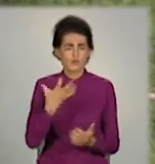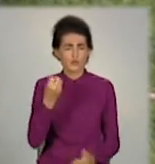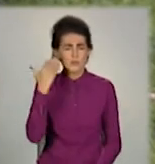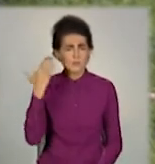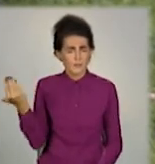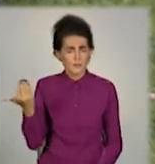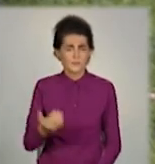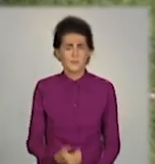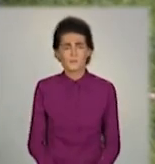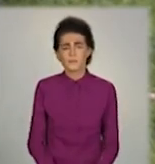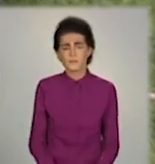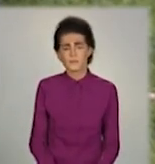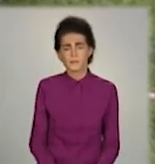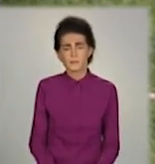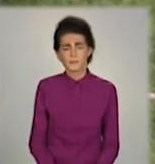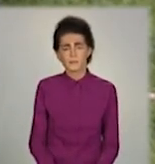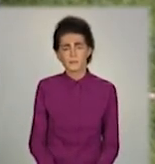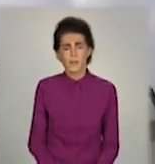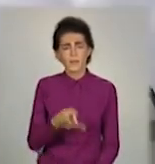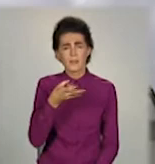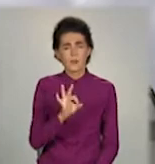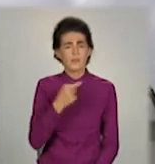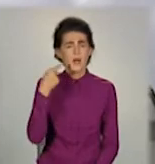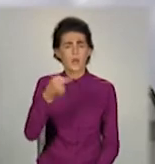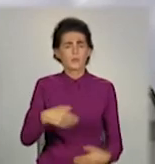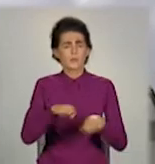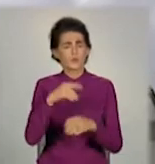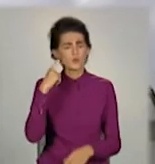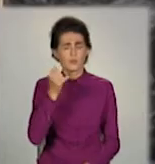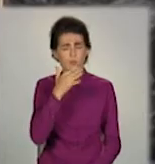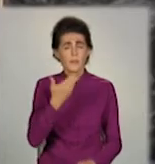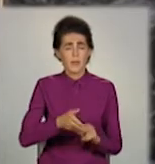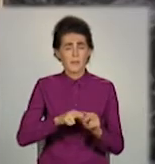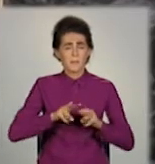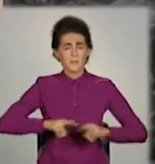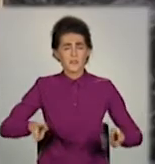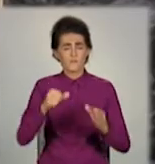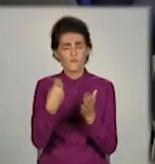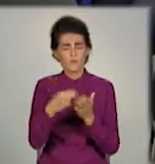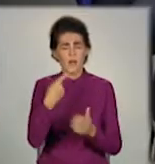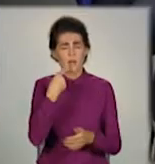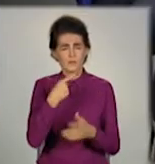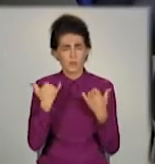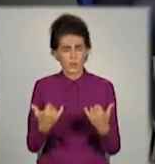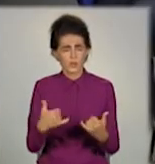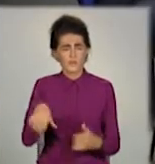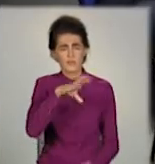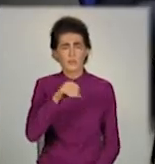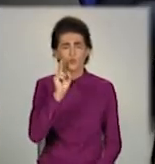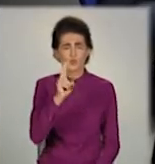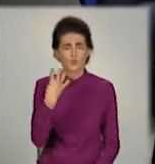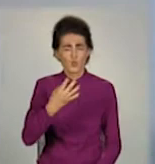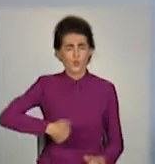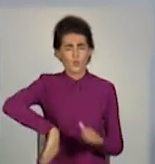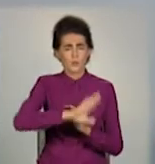ще. Не можу так далеко думати. А дарма, каже міністр фінансів, адже нинішні 40-річні після виходу